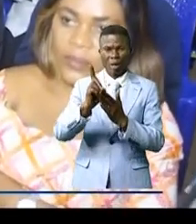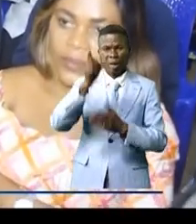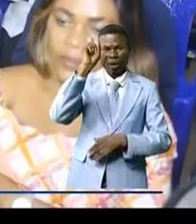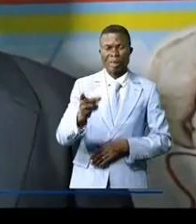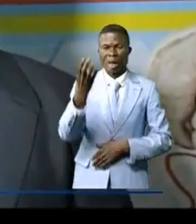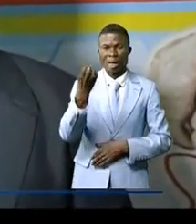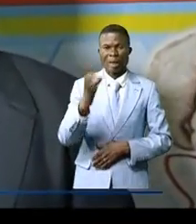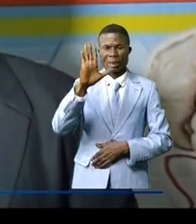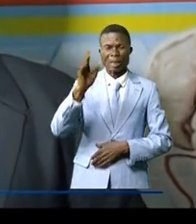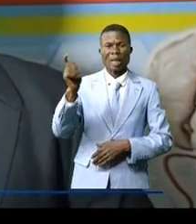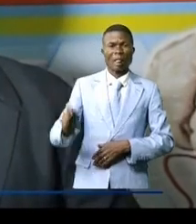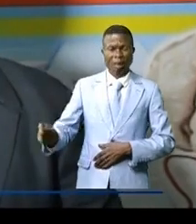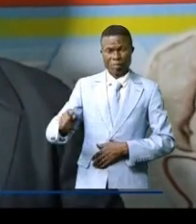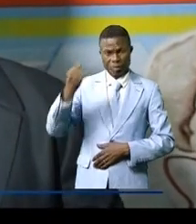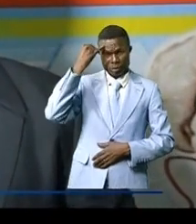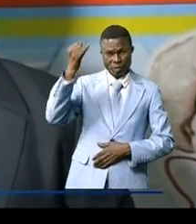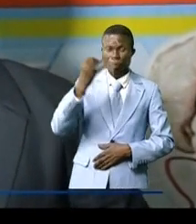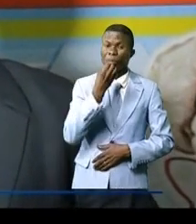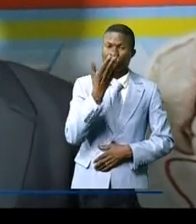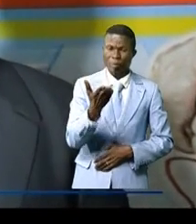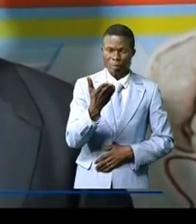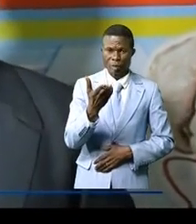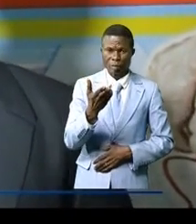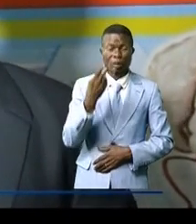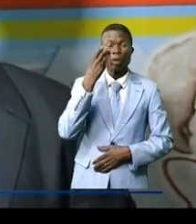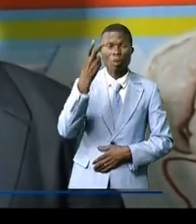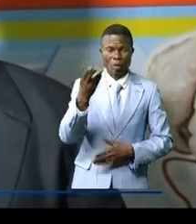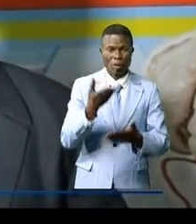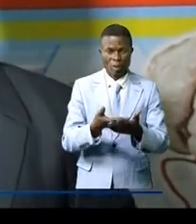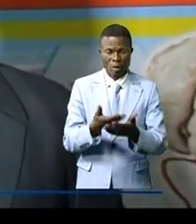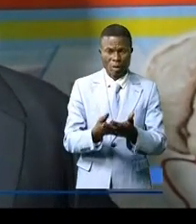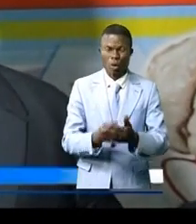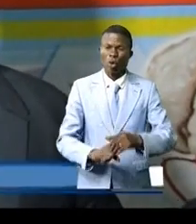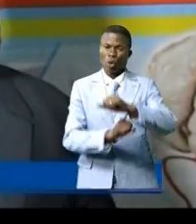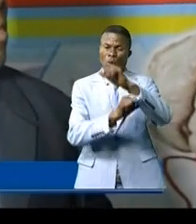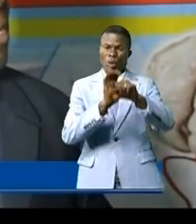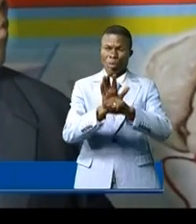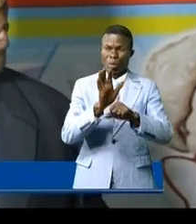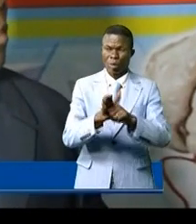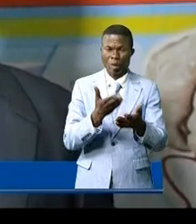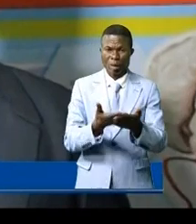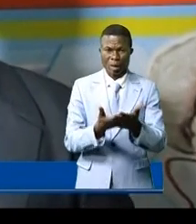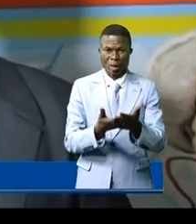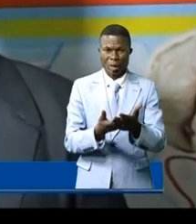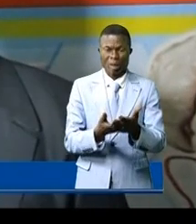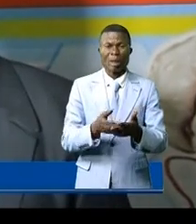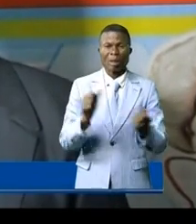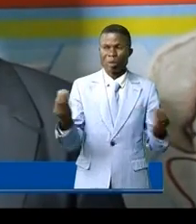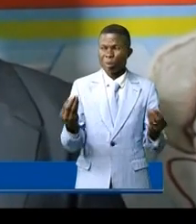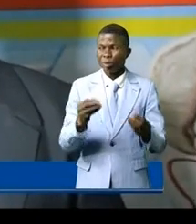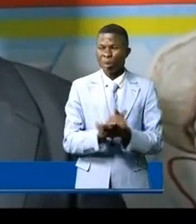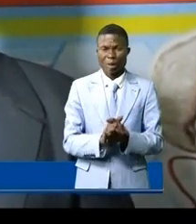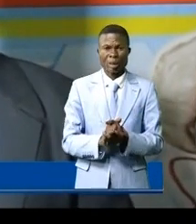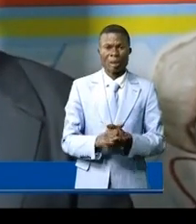45 territoires. Nous pensons que si on retourne à la terre, on appuie les 145 territoires selon le programme du chef